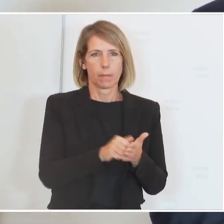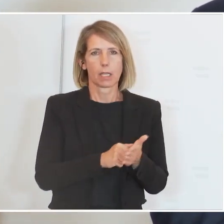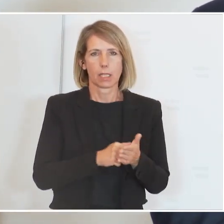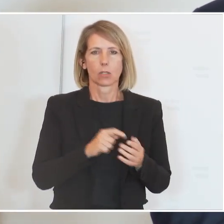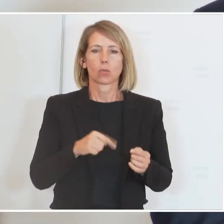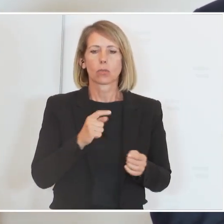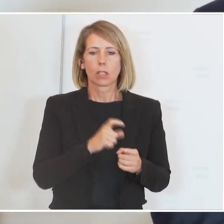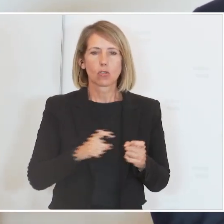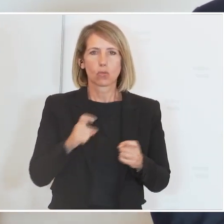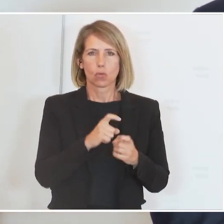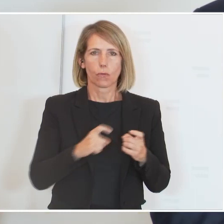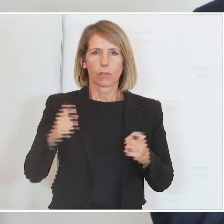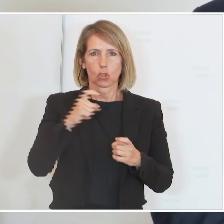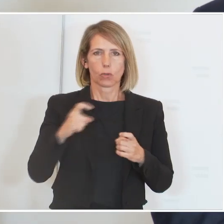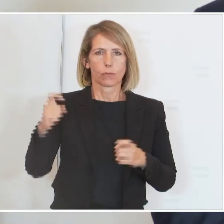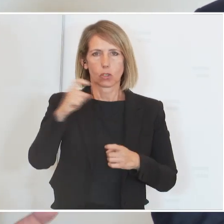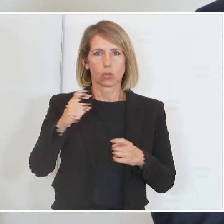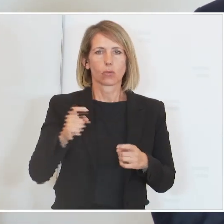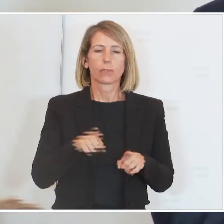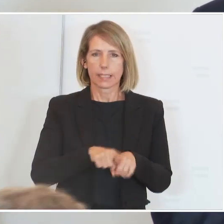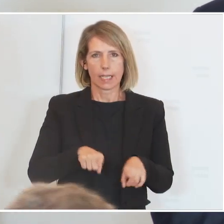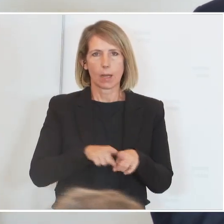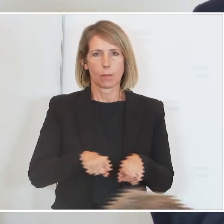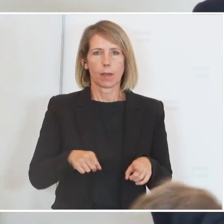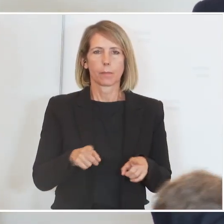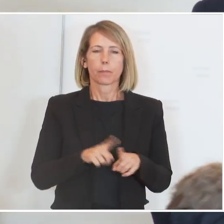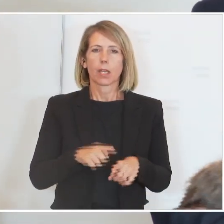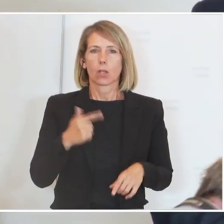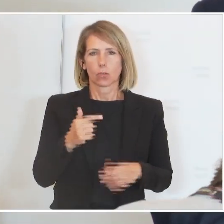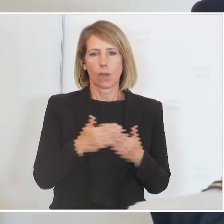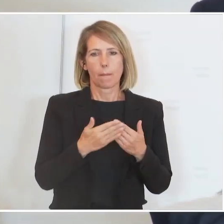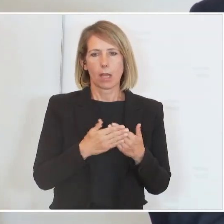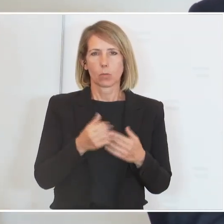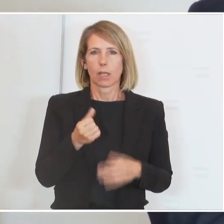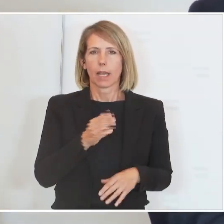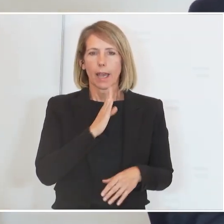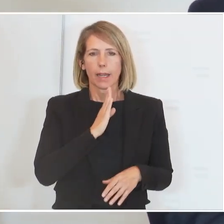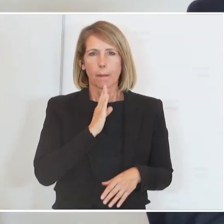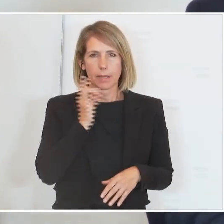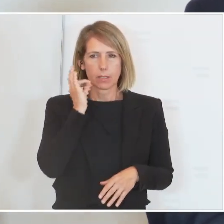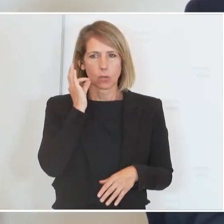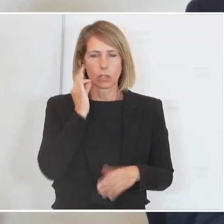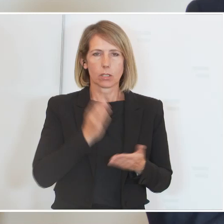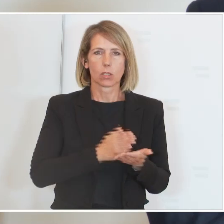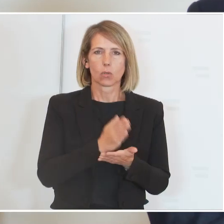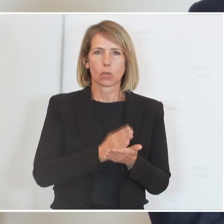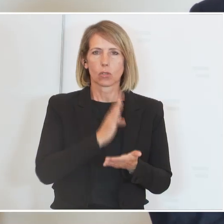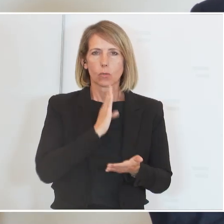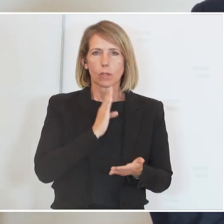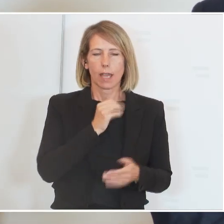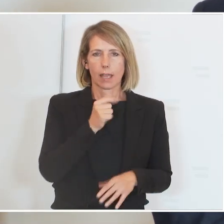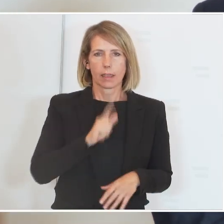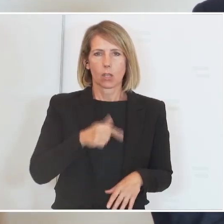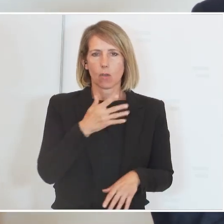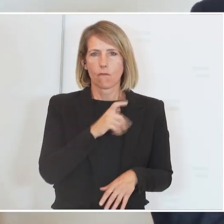für Stufe ist es dann dasselbe. Zwei Beispiele, eine Pensionistin mit einer Durchschnittspension von